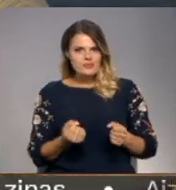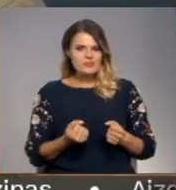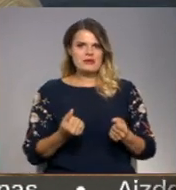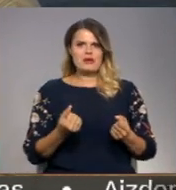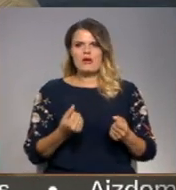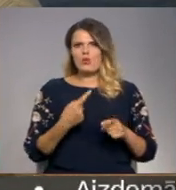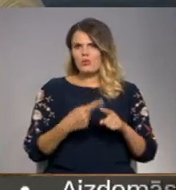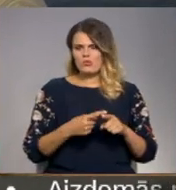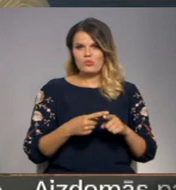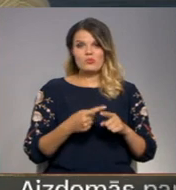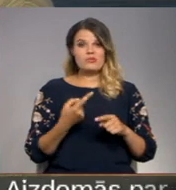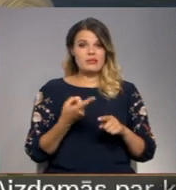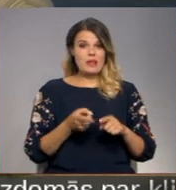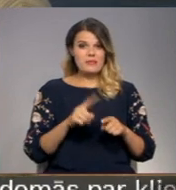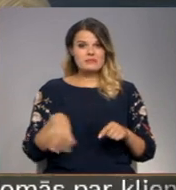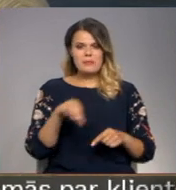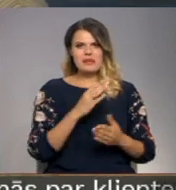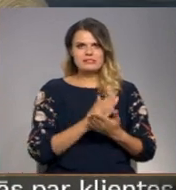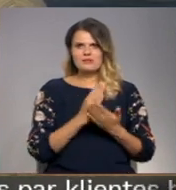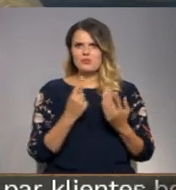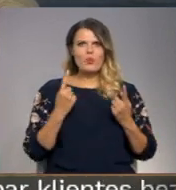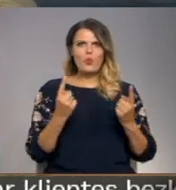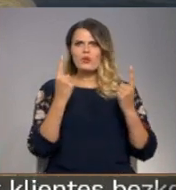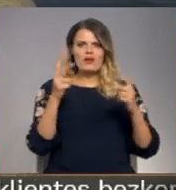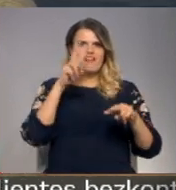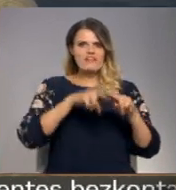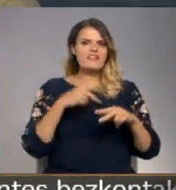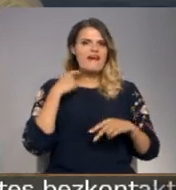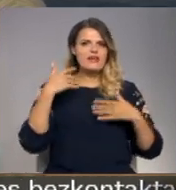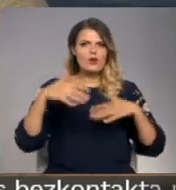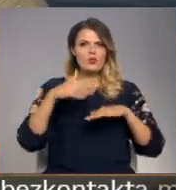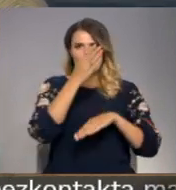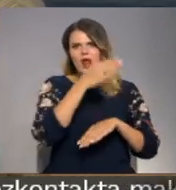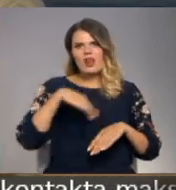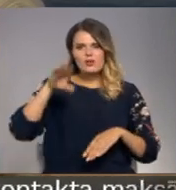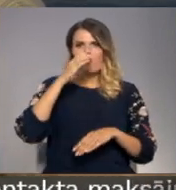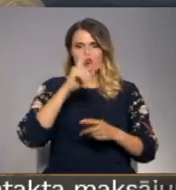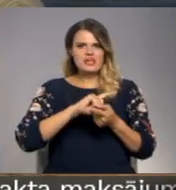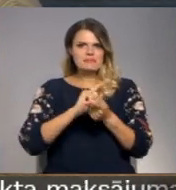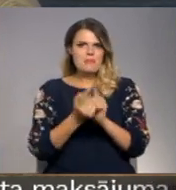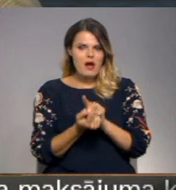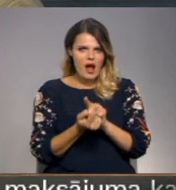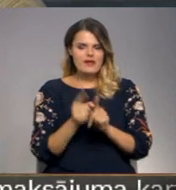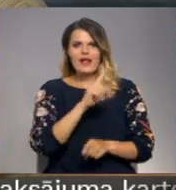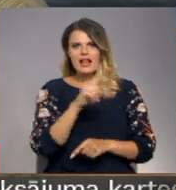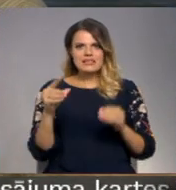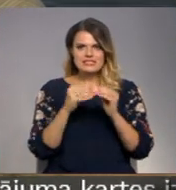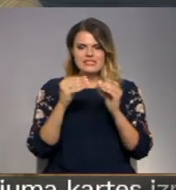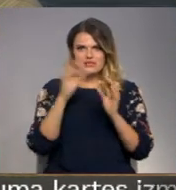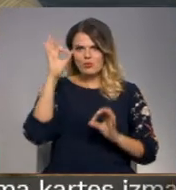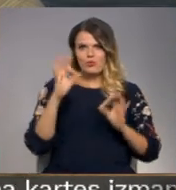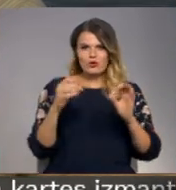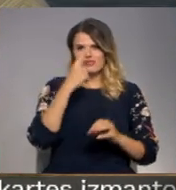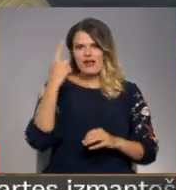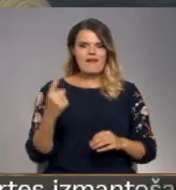Un pateicoties tam, kad mēs esam unikālā vietā, Rīgas jūras līcī ūdens mainās līdz 10%